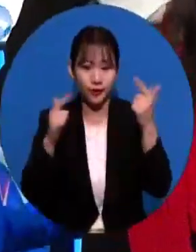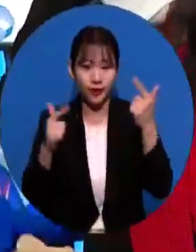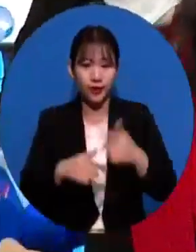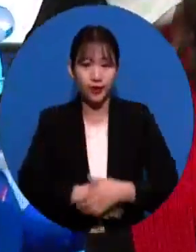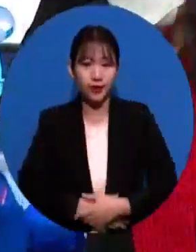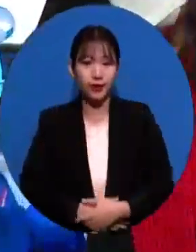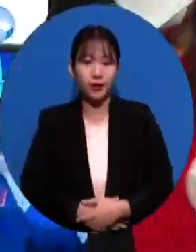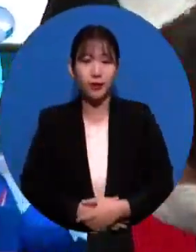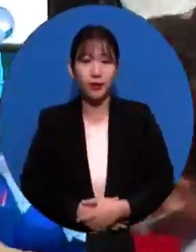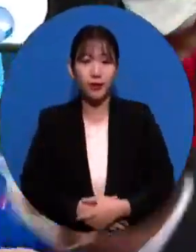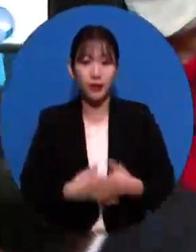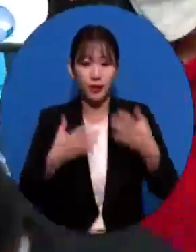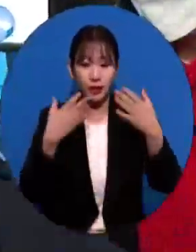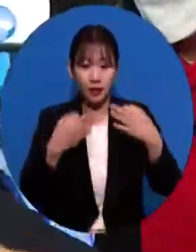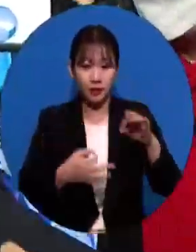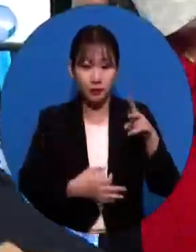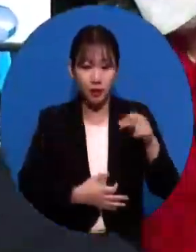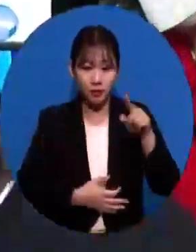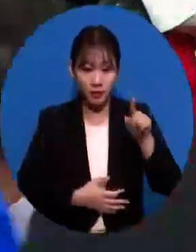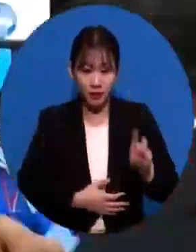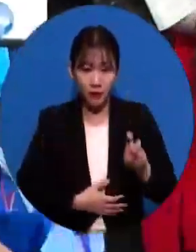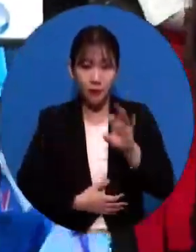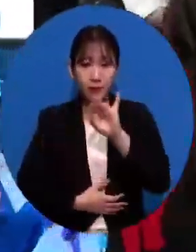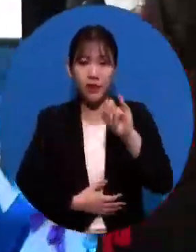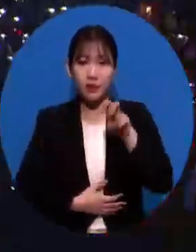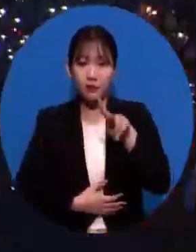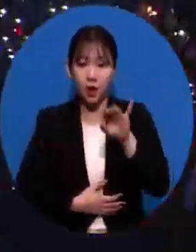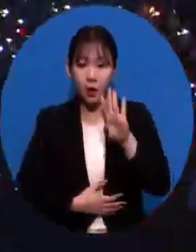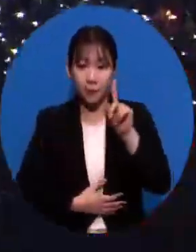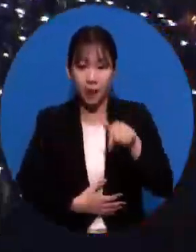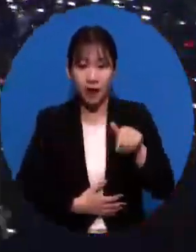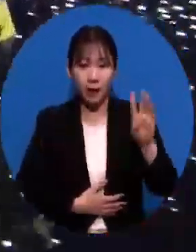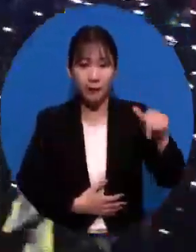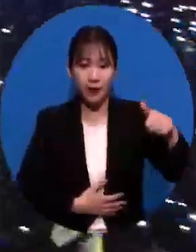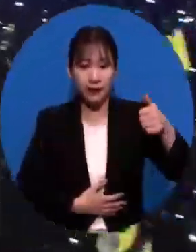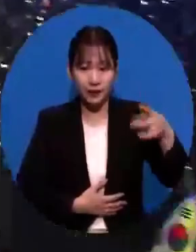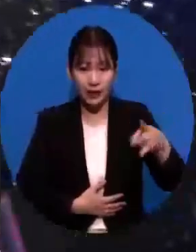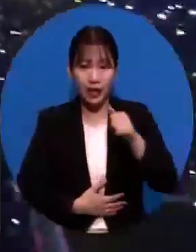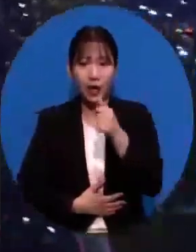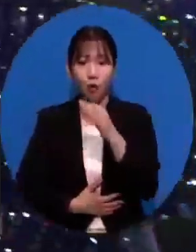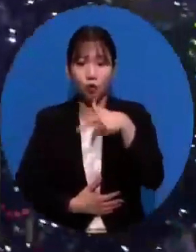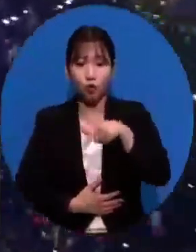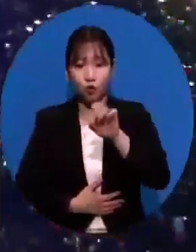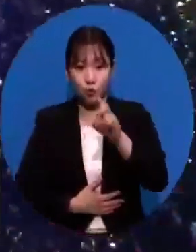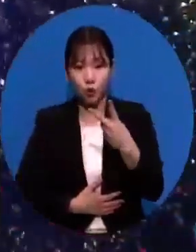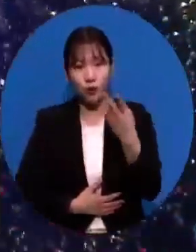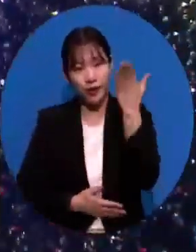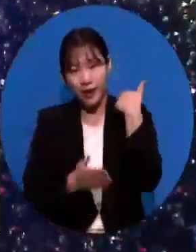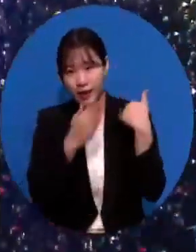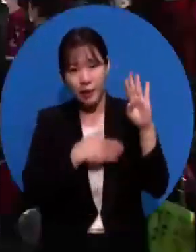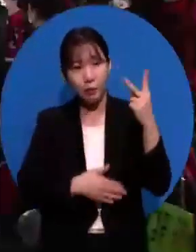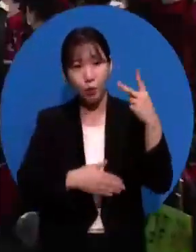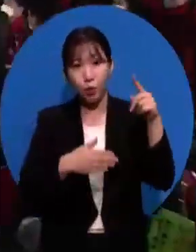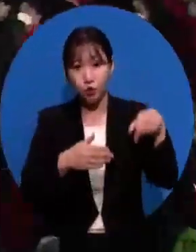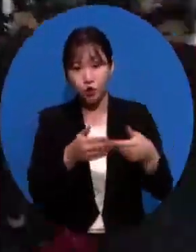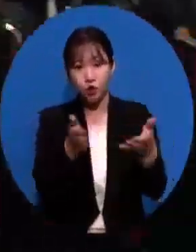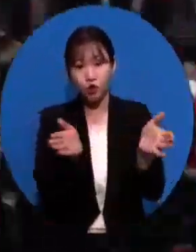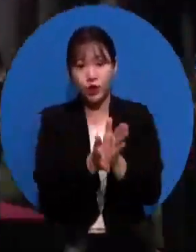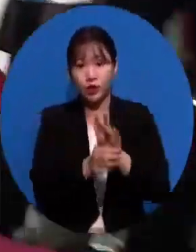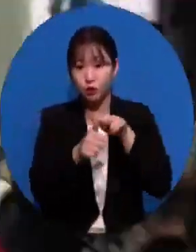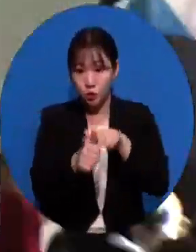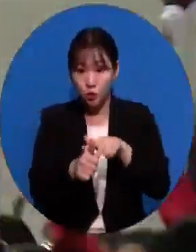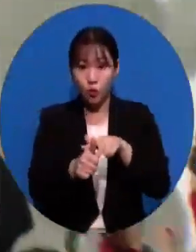아닙니다. 김영삼, 이회창, 이명박, 박근혜, 홍준표 등 역대 보수 정당 후보 누구도